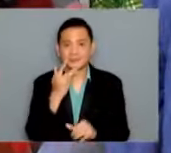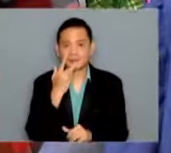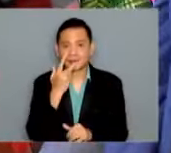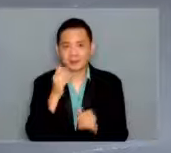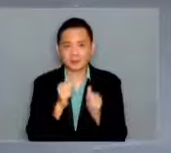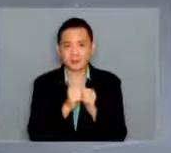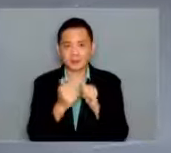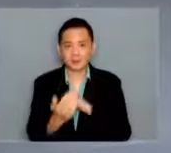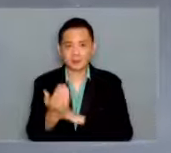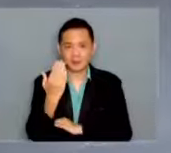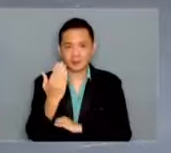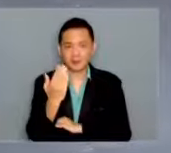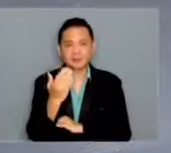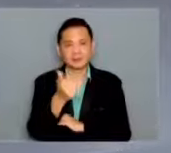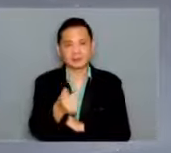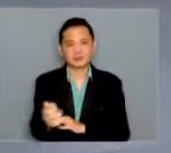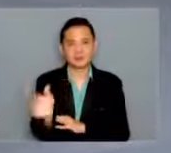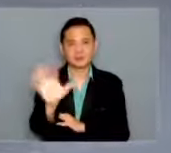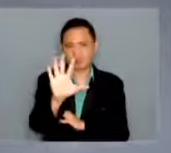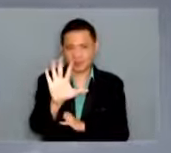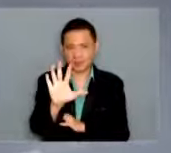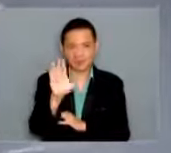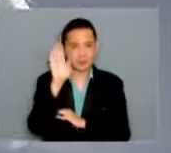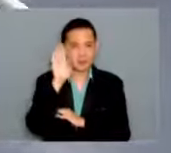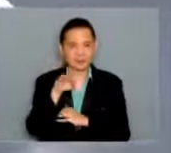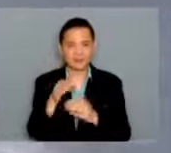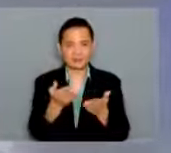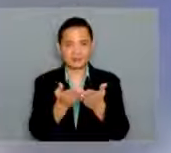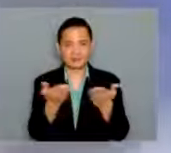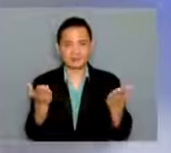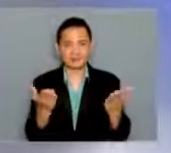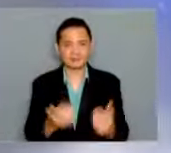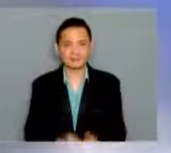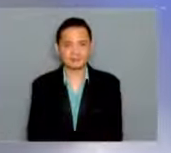sa umaga. Good morning, kapatid!